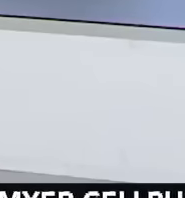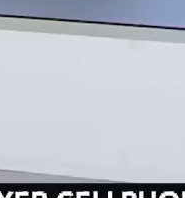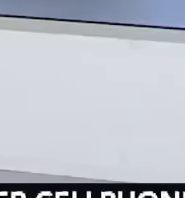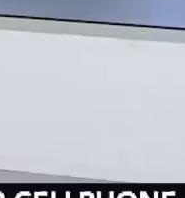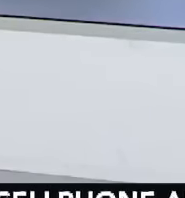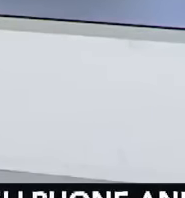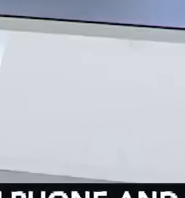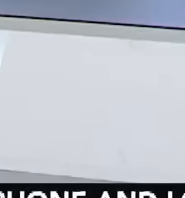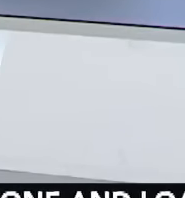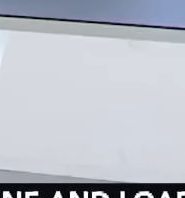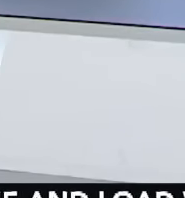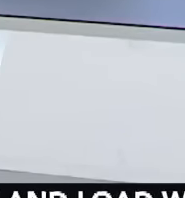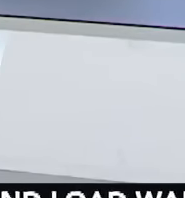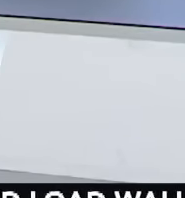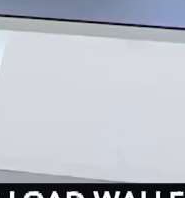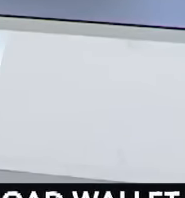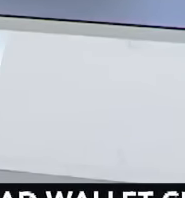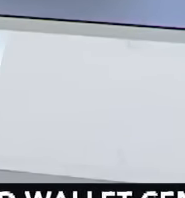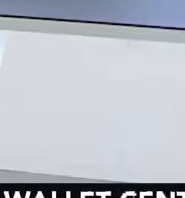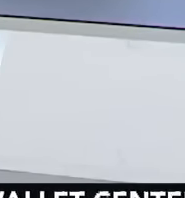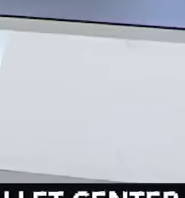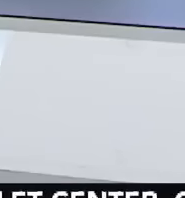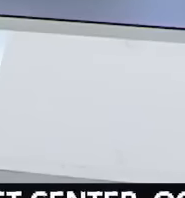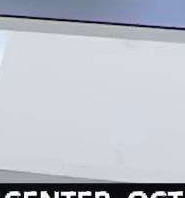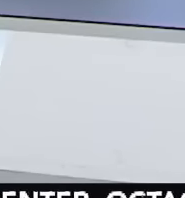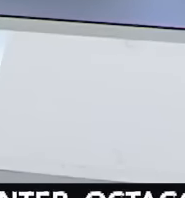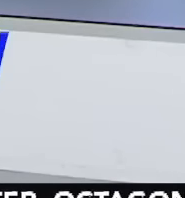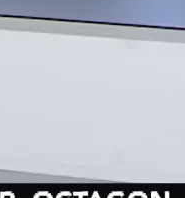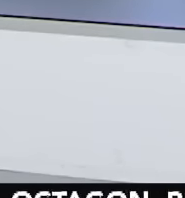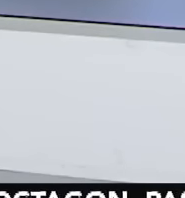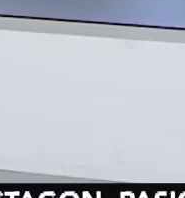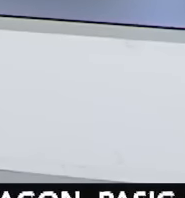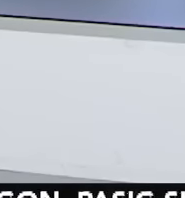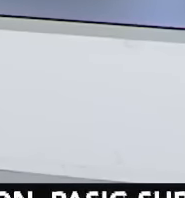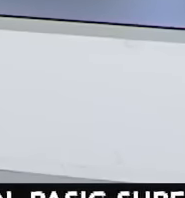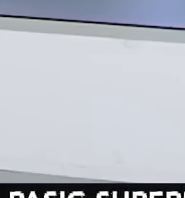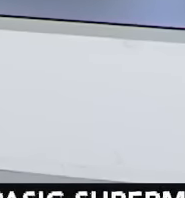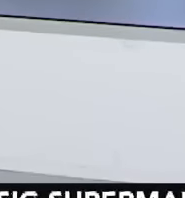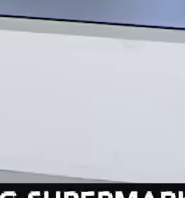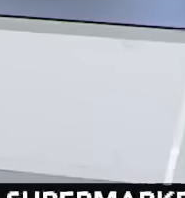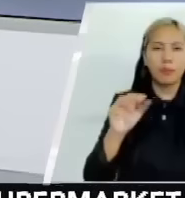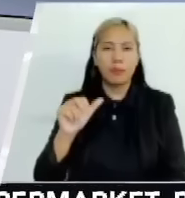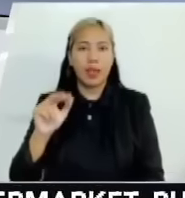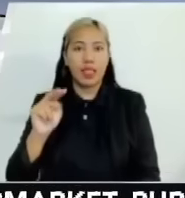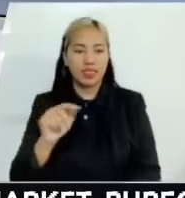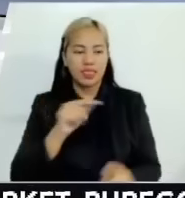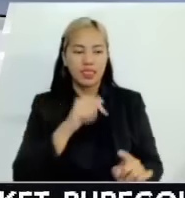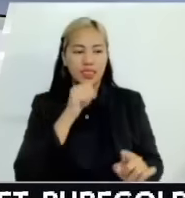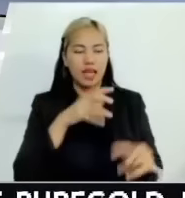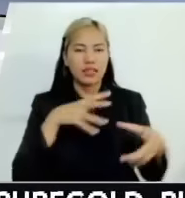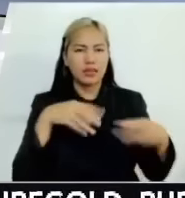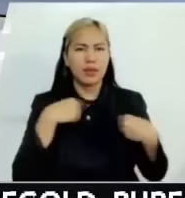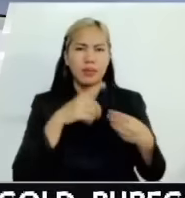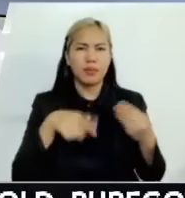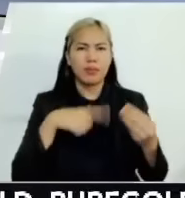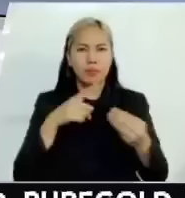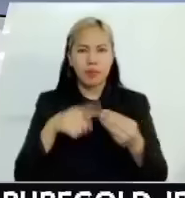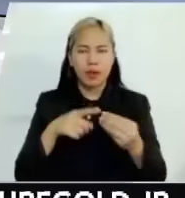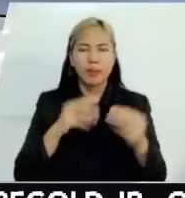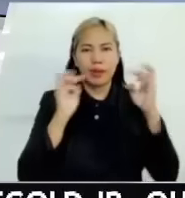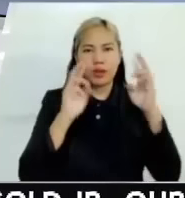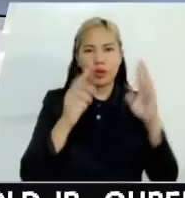Hindi pinaburan ng Office of the Ombudsman ang inihayang petisyon ni suspended Bamban Tarlac Mayor Alice Guo na bawiin ang suspension order sa kanya.